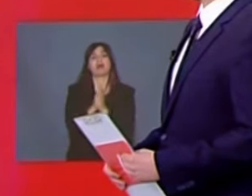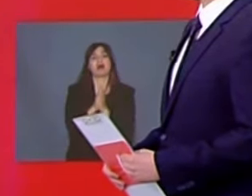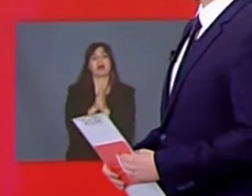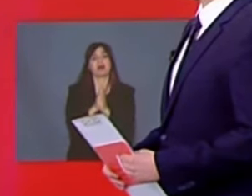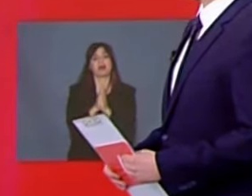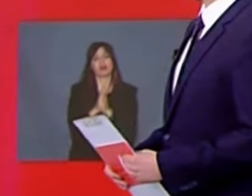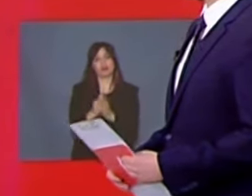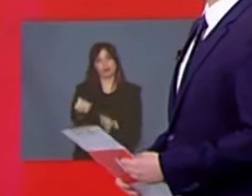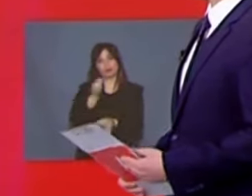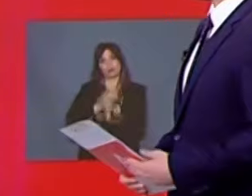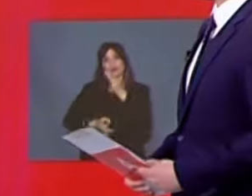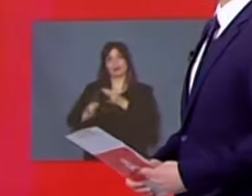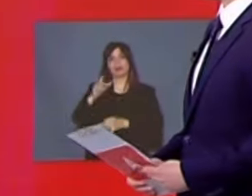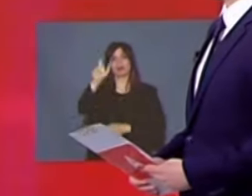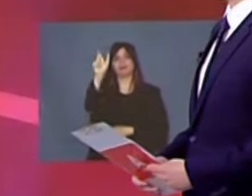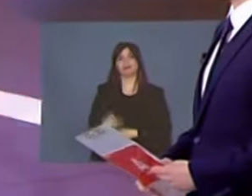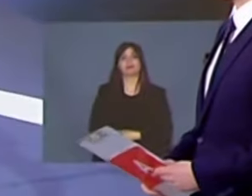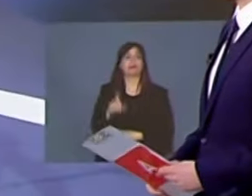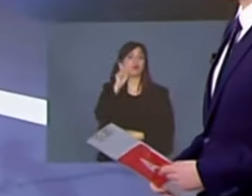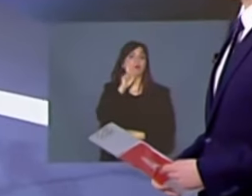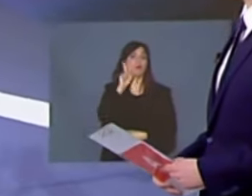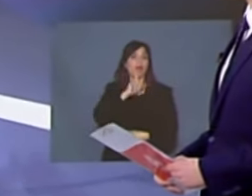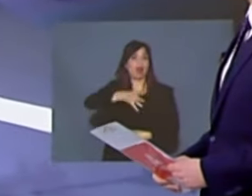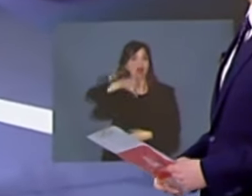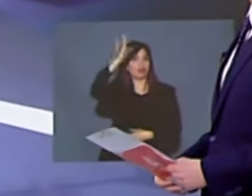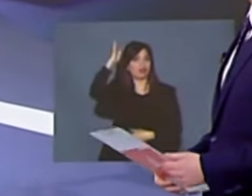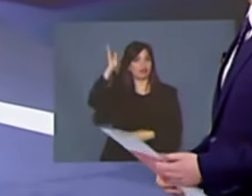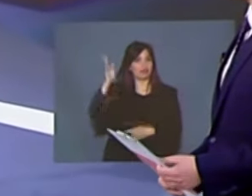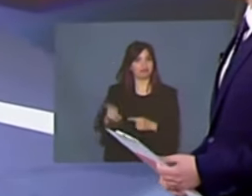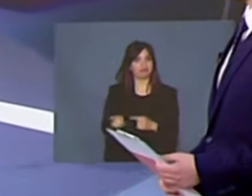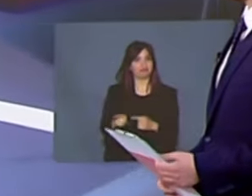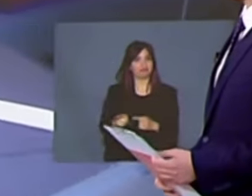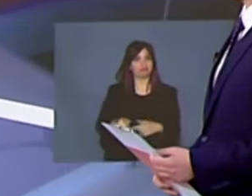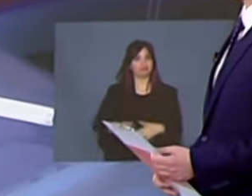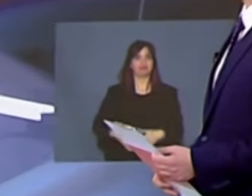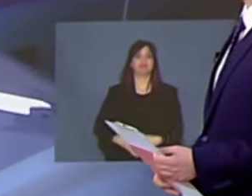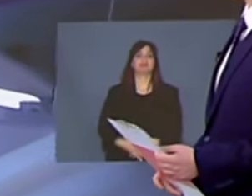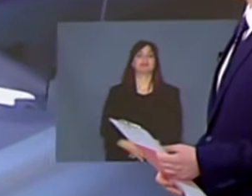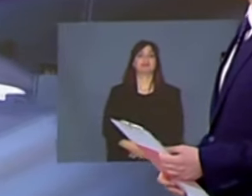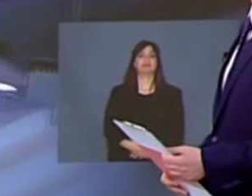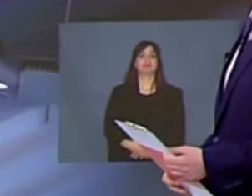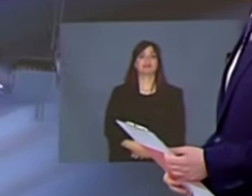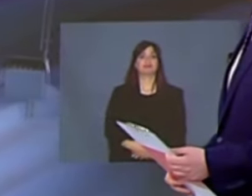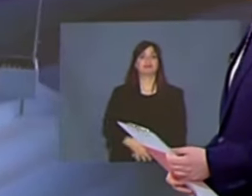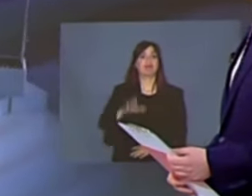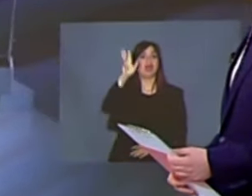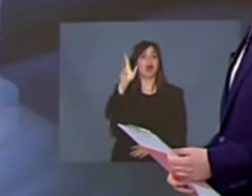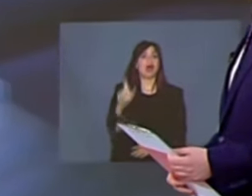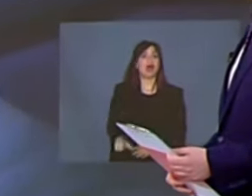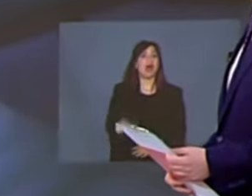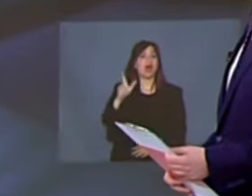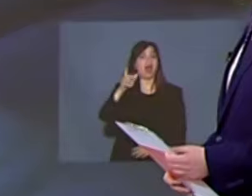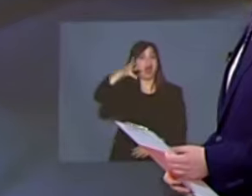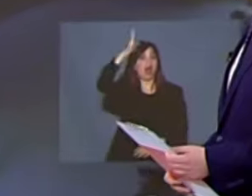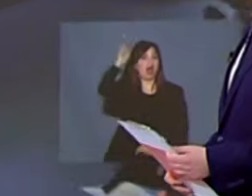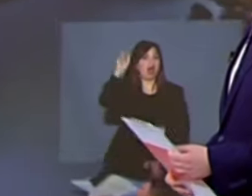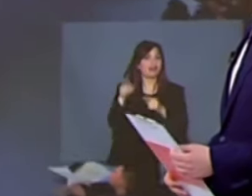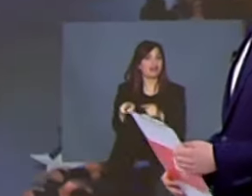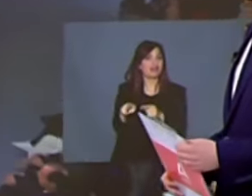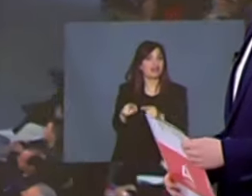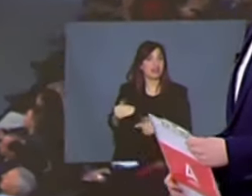Μεγάλη ανατροπή είχαμε σήμερα, Άσονα. Είδαμε την τελευταία μέρα στο συνέδριο τι έγινε. Θέλω λίγο να μου πεις, επειδή ήσουν εσύ όλες τις